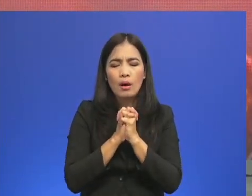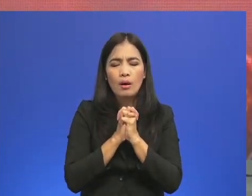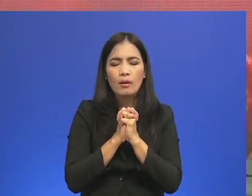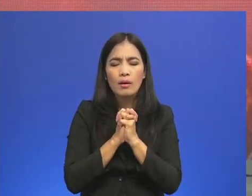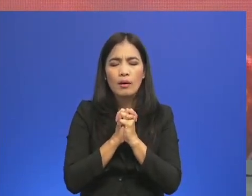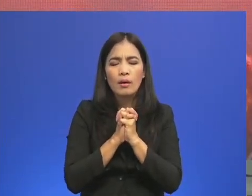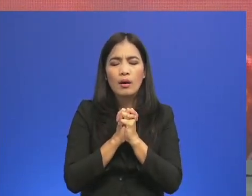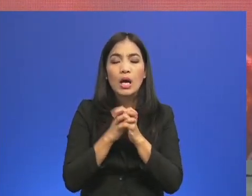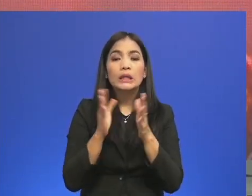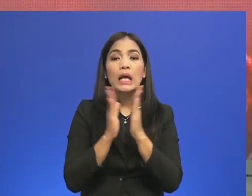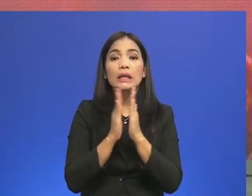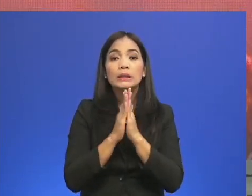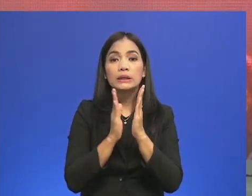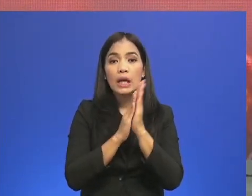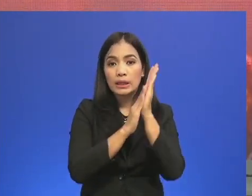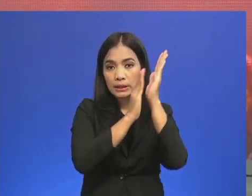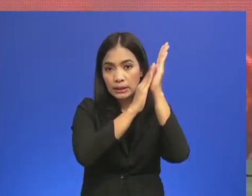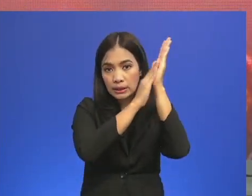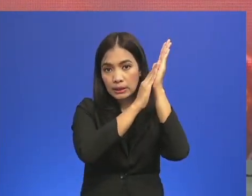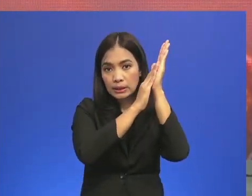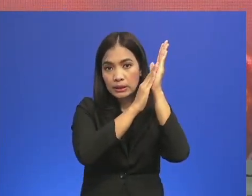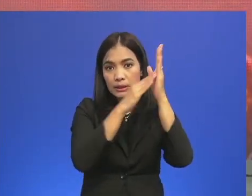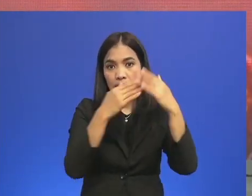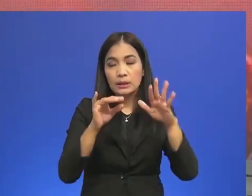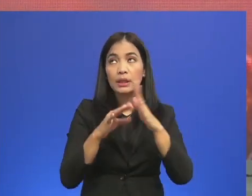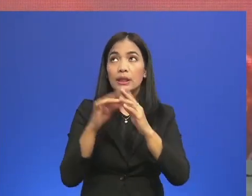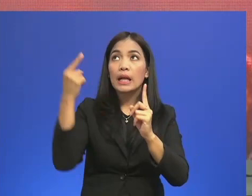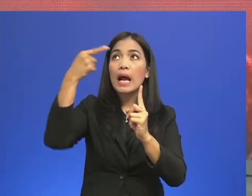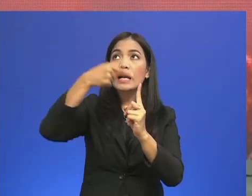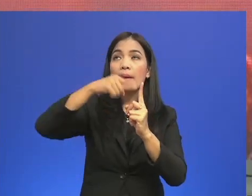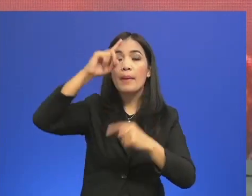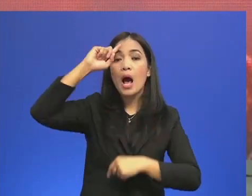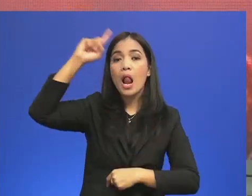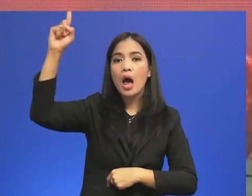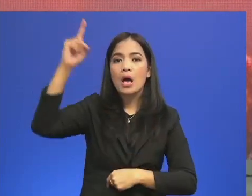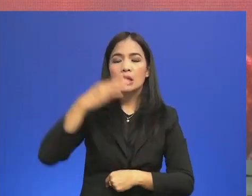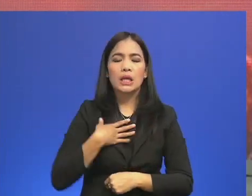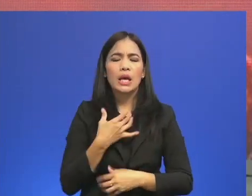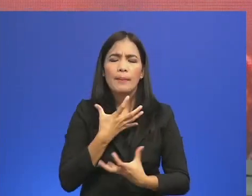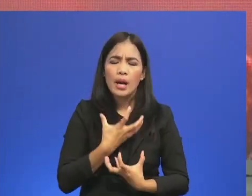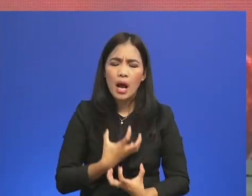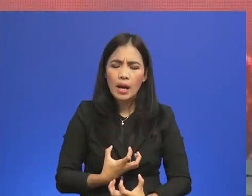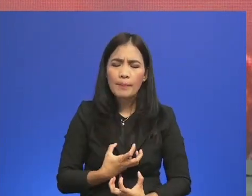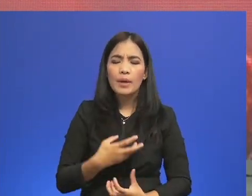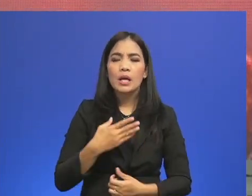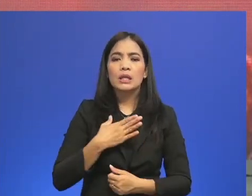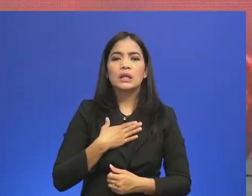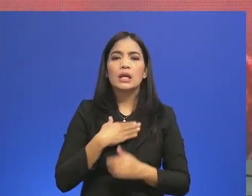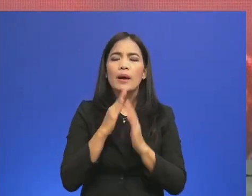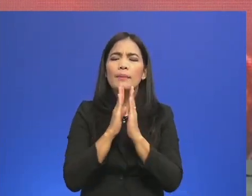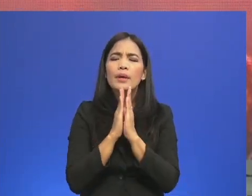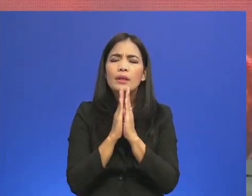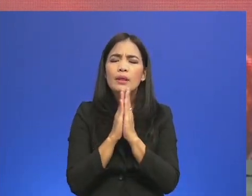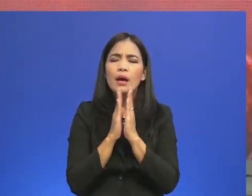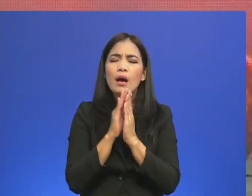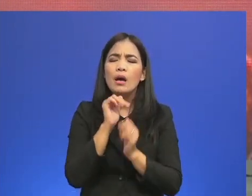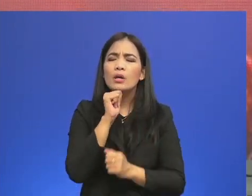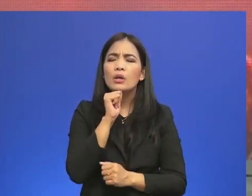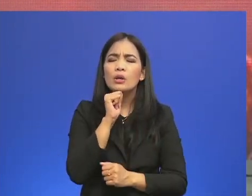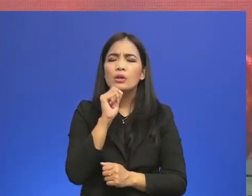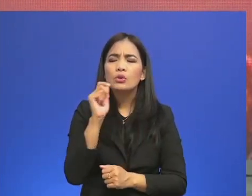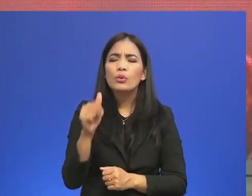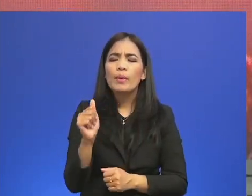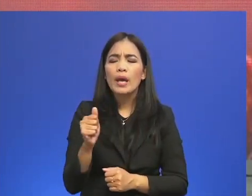penyembahan kepada Allah, dan saya berharap saya minta agar suara